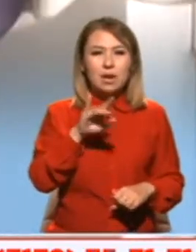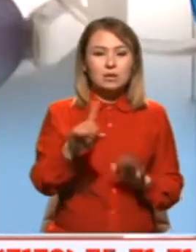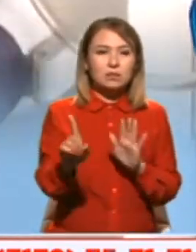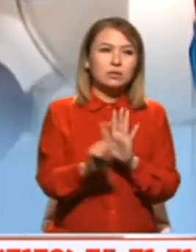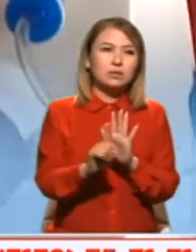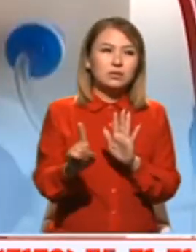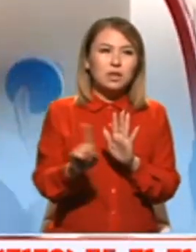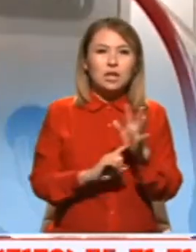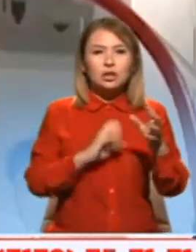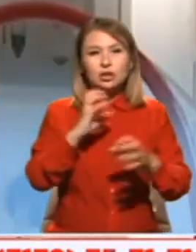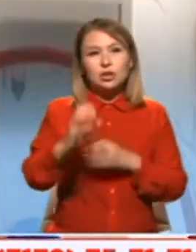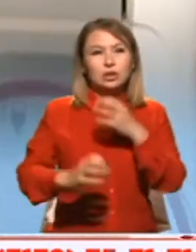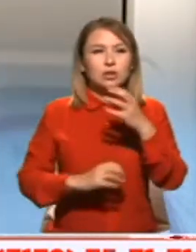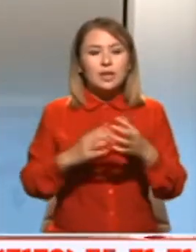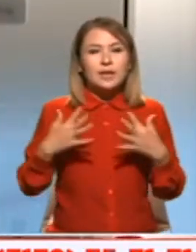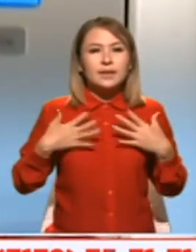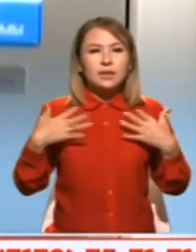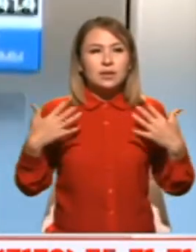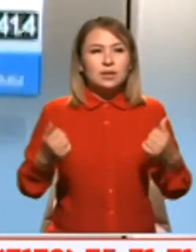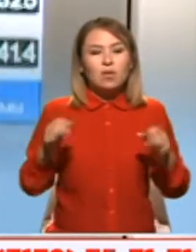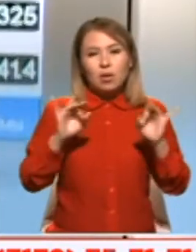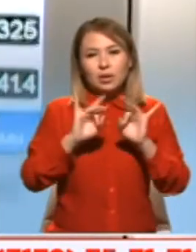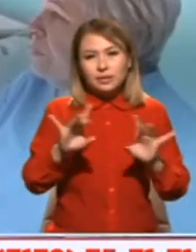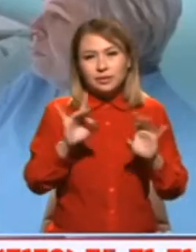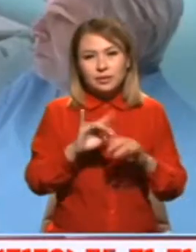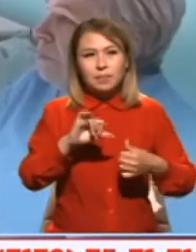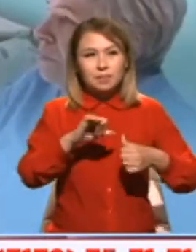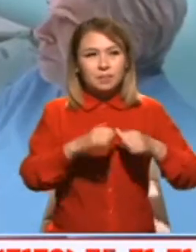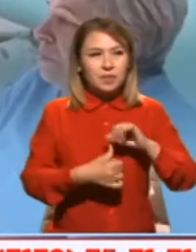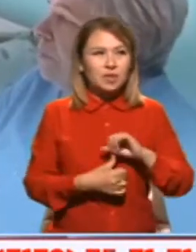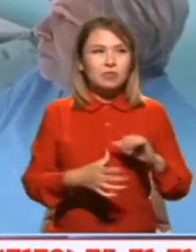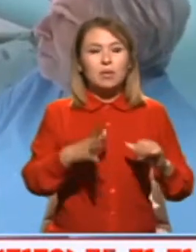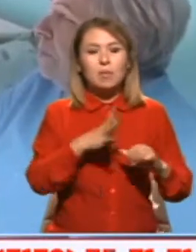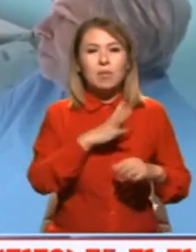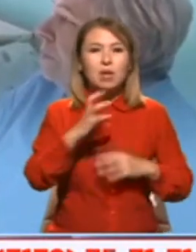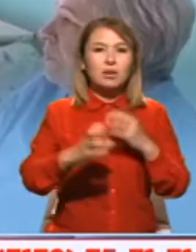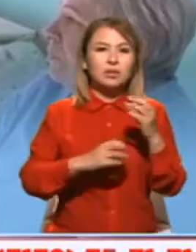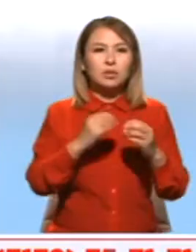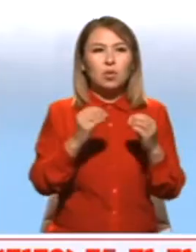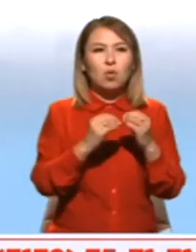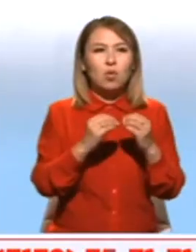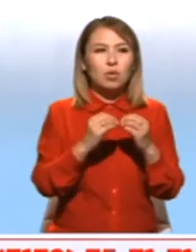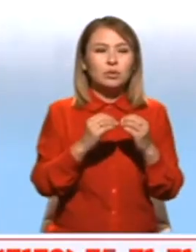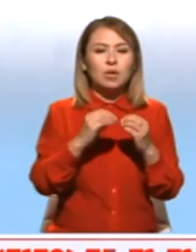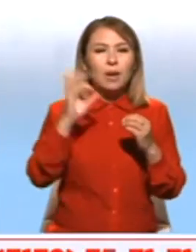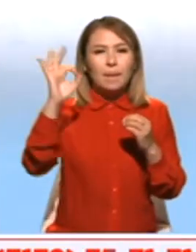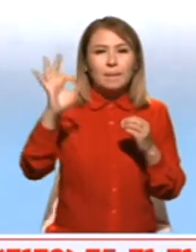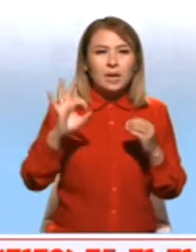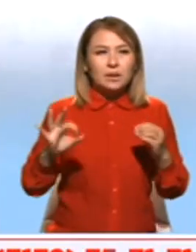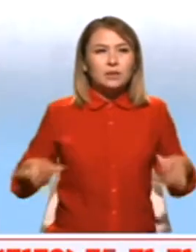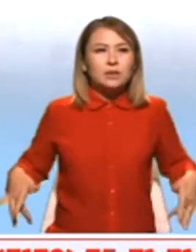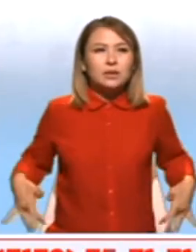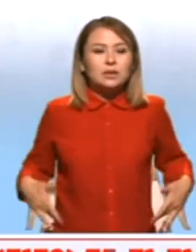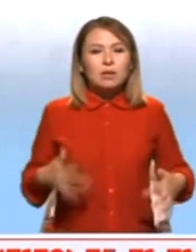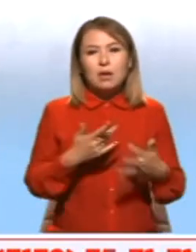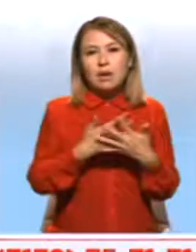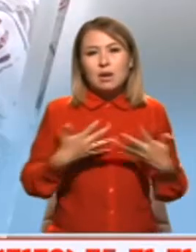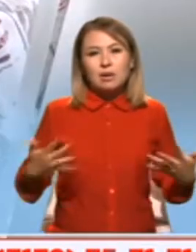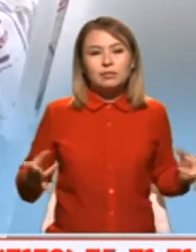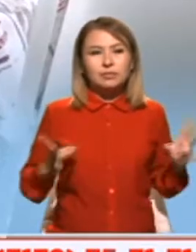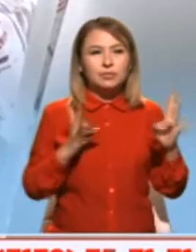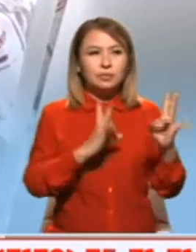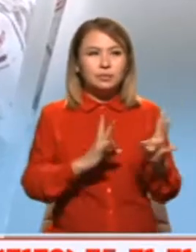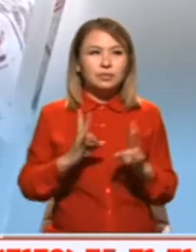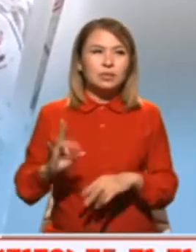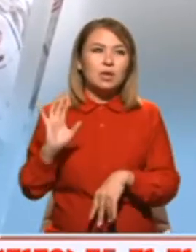Ал дүниежүзілік денсаулық сақтау ұйымының ақпаратына сәйкес, әлем тұрғындарының 10% түрлі бүйрек ауруларына шалдыққан. Статистикалық